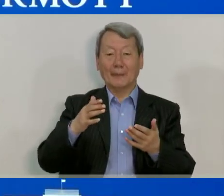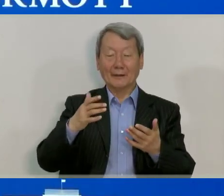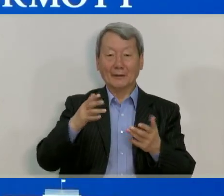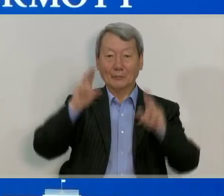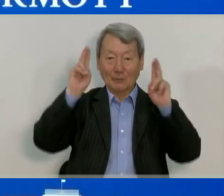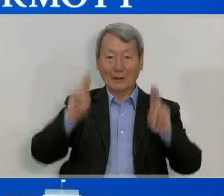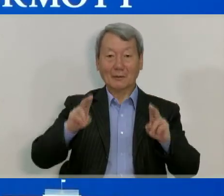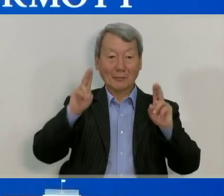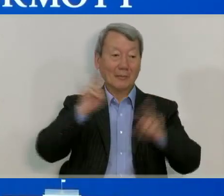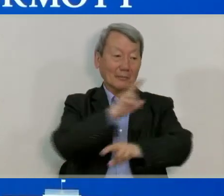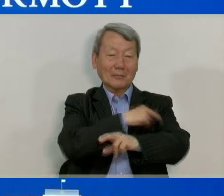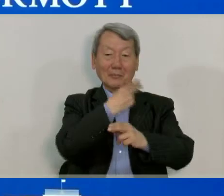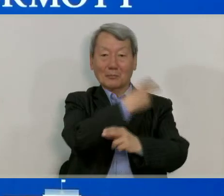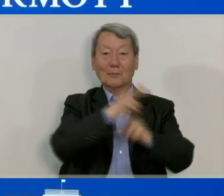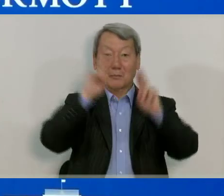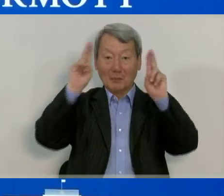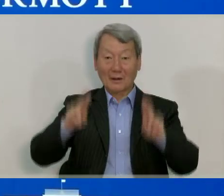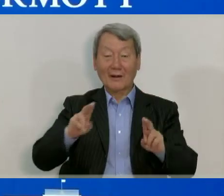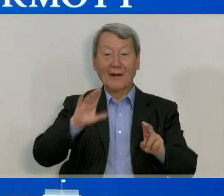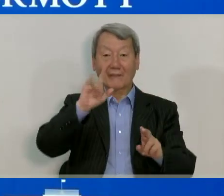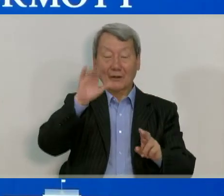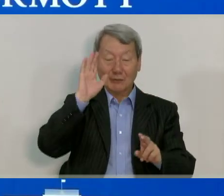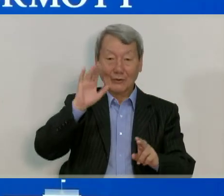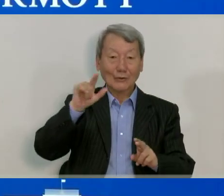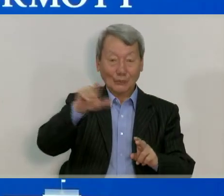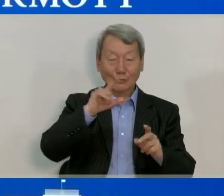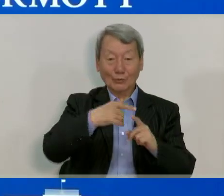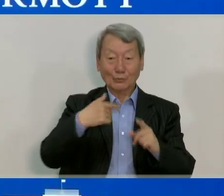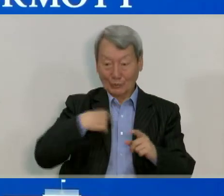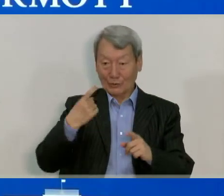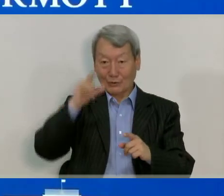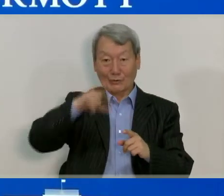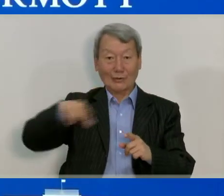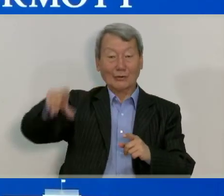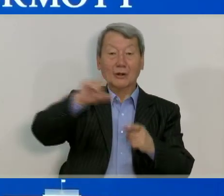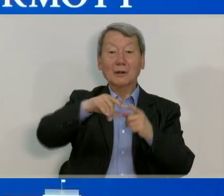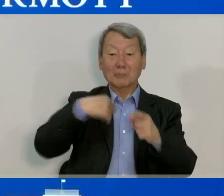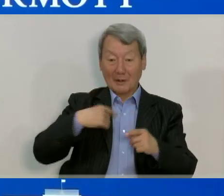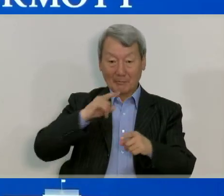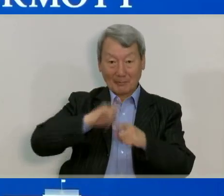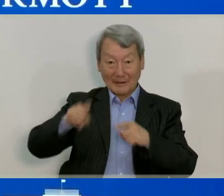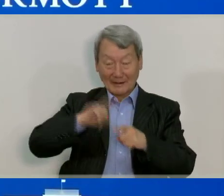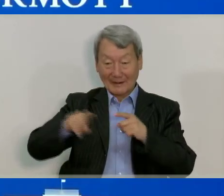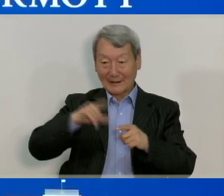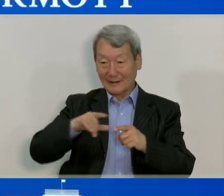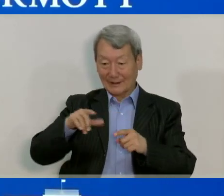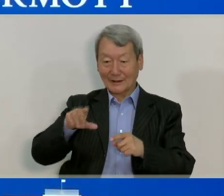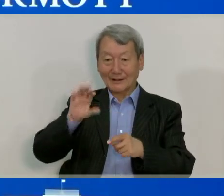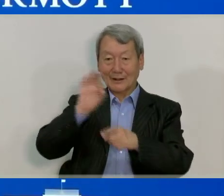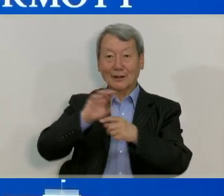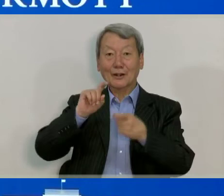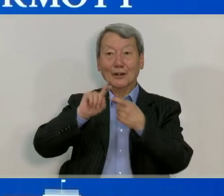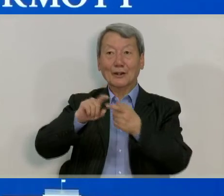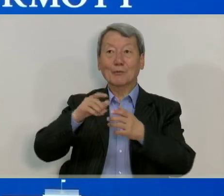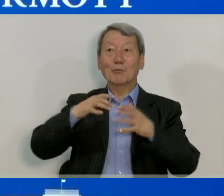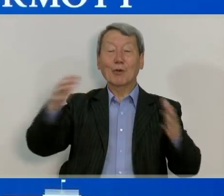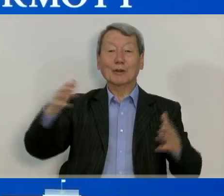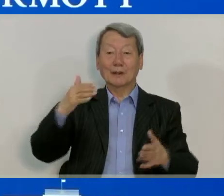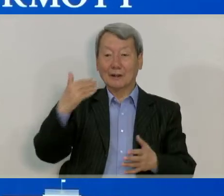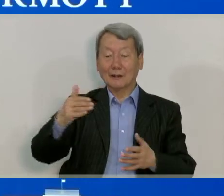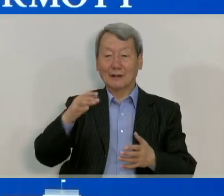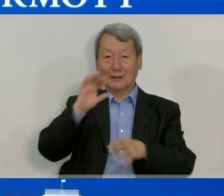аспекты. Поэтому вот это будет зависеть от всех нас. Чем мы быстрее справимся